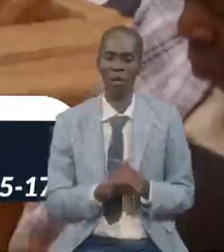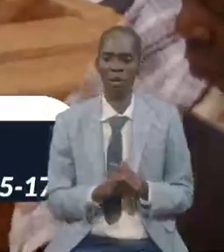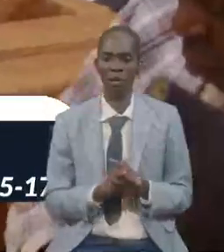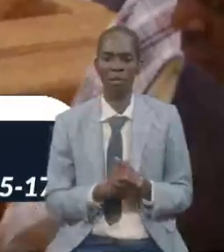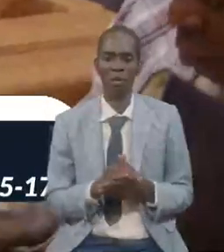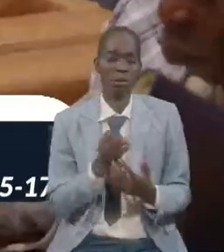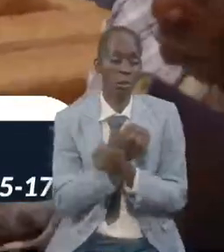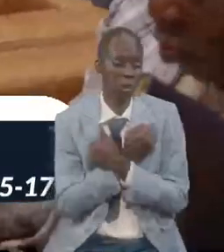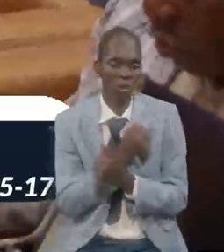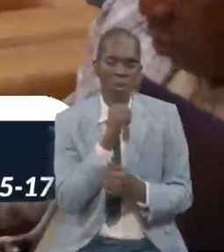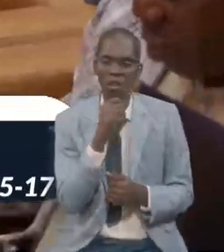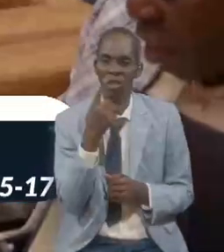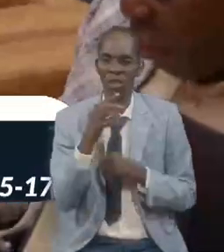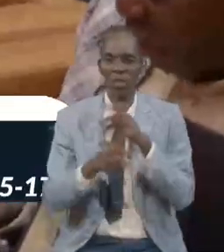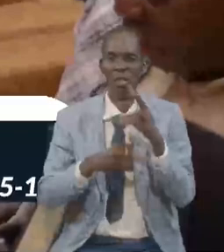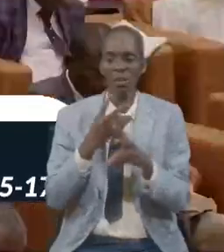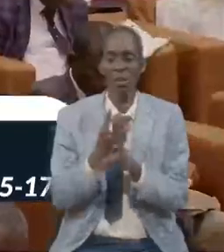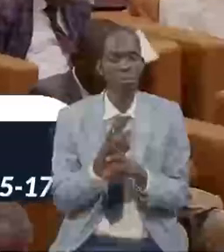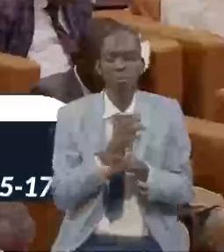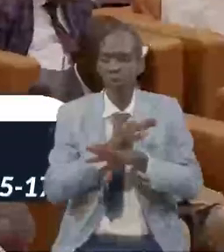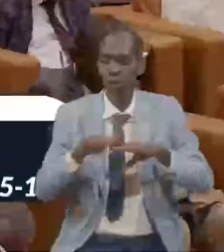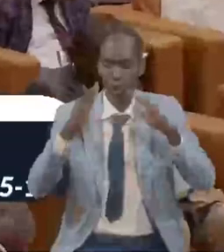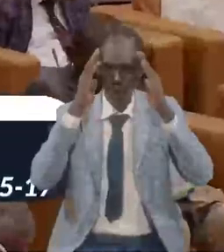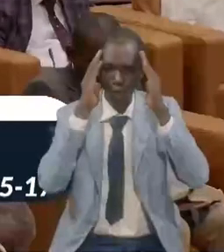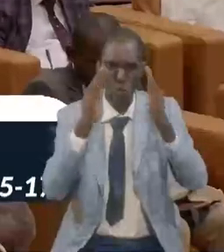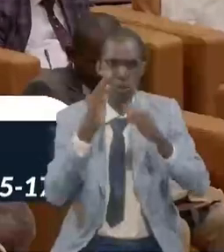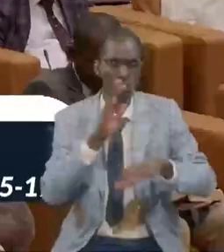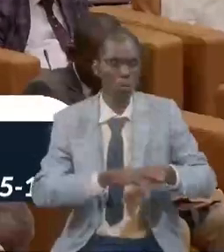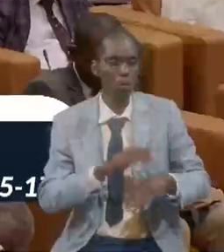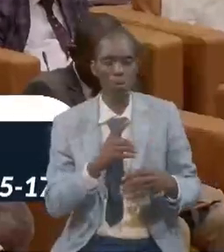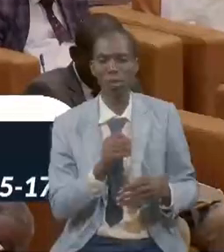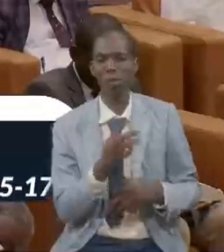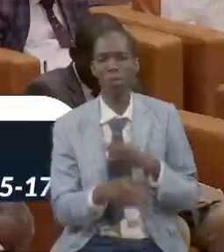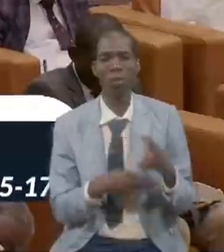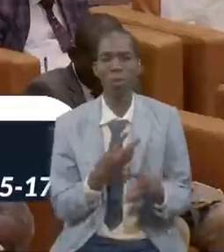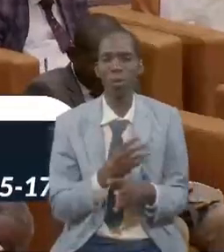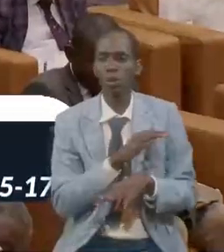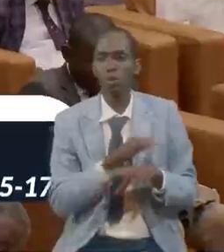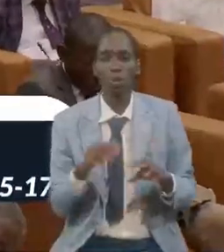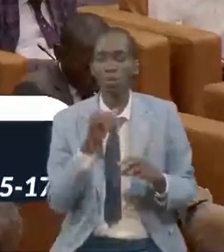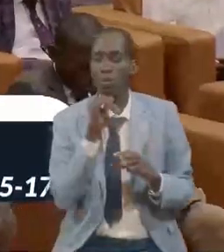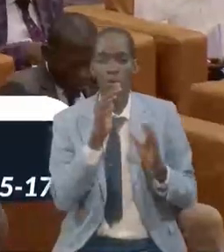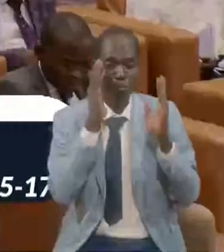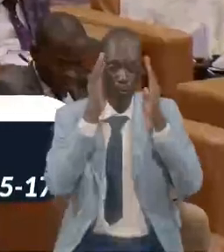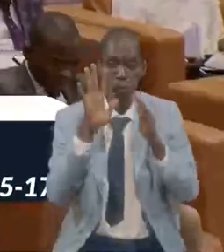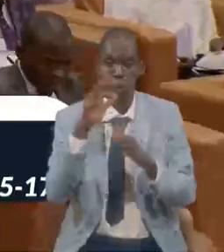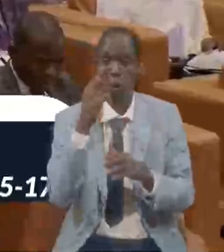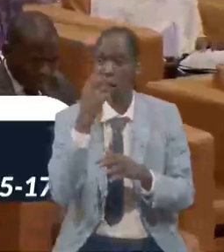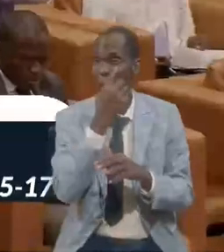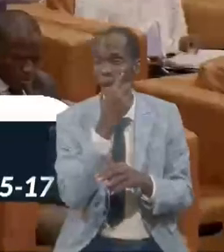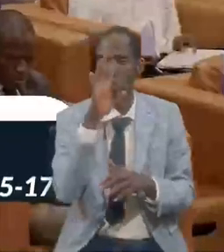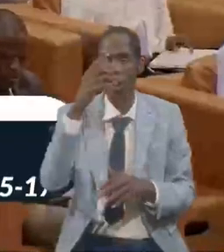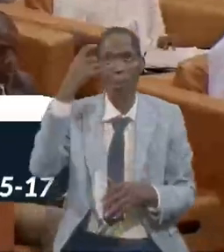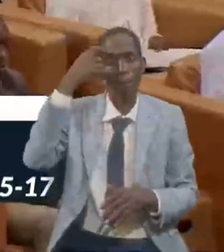1 Jean 2, verset 15. N'aimez point le monde. Il ne faut pas vous concentrer sur le monde. Il ne faut pas coller